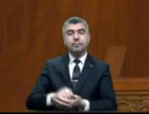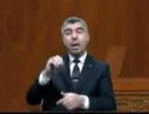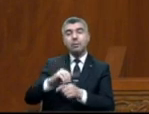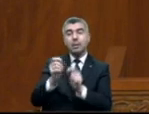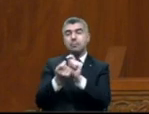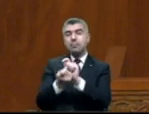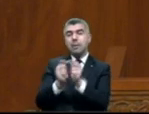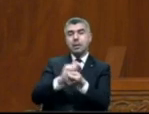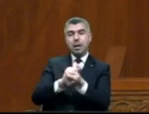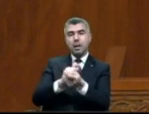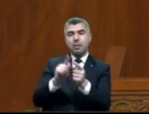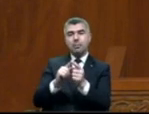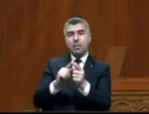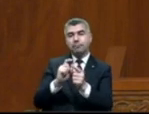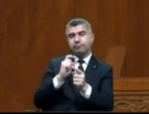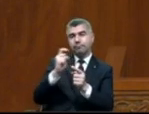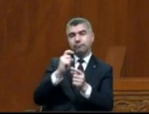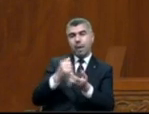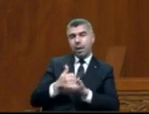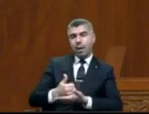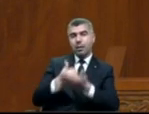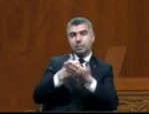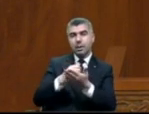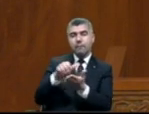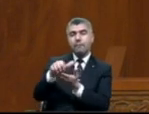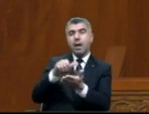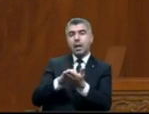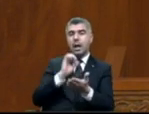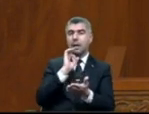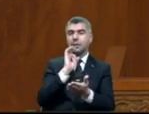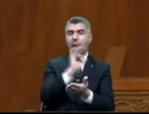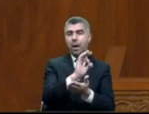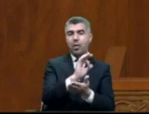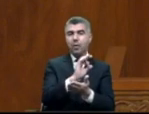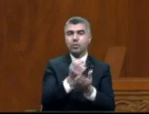مراجعة الإعانات وفق عقود البرامج الخاصة بتنمية سلاسل الإنتاج،